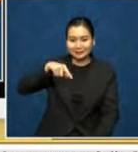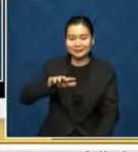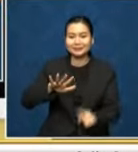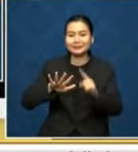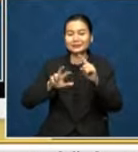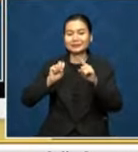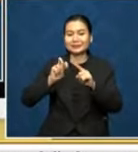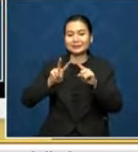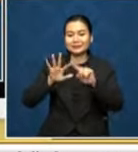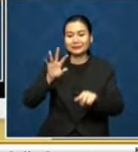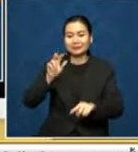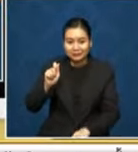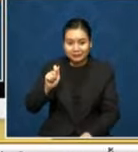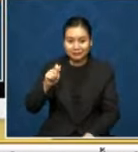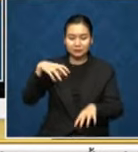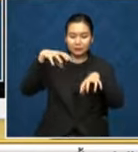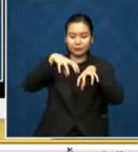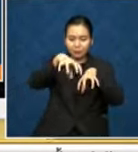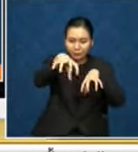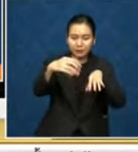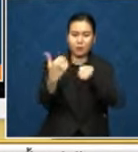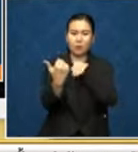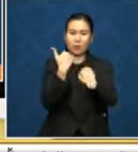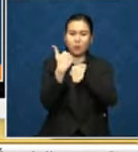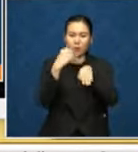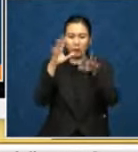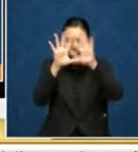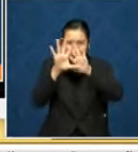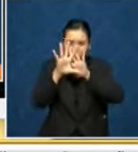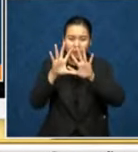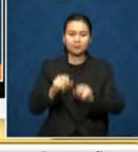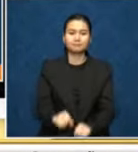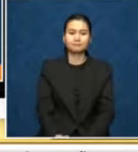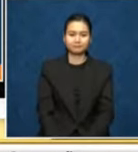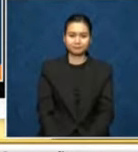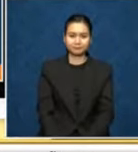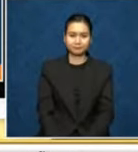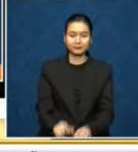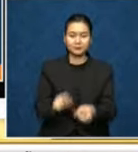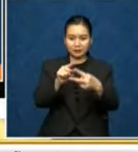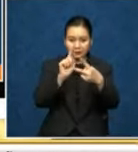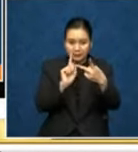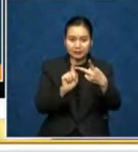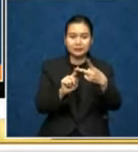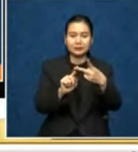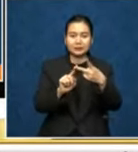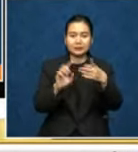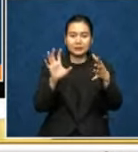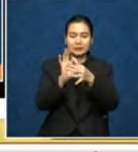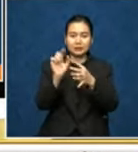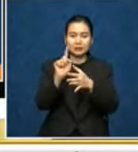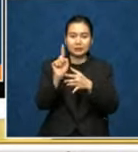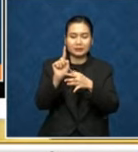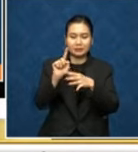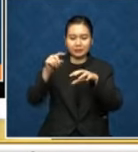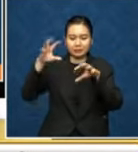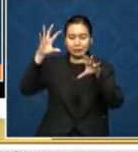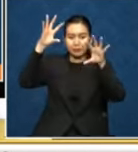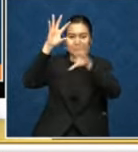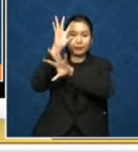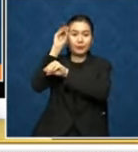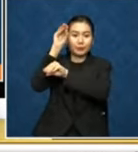ถานีกลางบางซื่อด้วยค่ะประชาชนสัญจรอย่างยากลำบากมากค่ะเรื่องที่2ค่ะขอให้ติดตั้งสัญญาณไฟจราจรแยกวัดสะพ